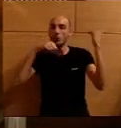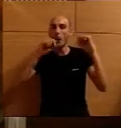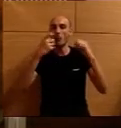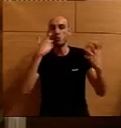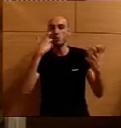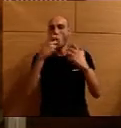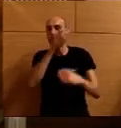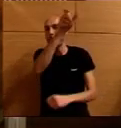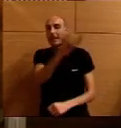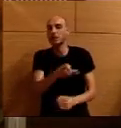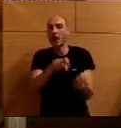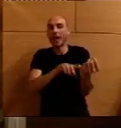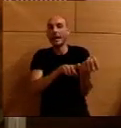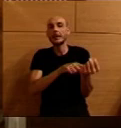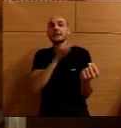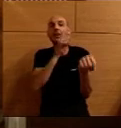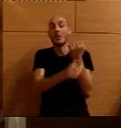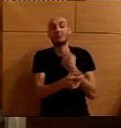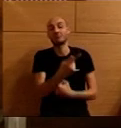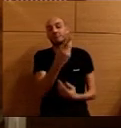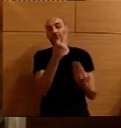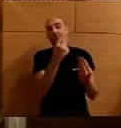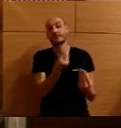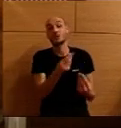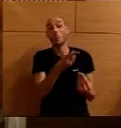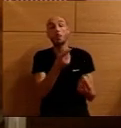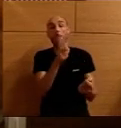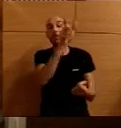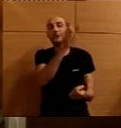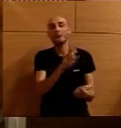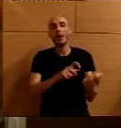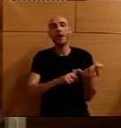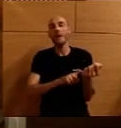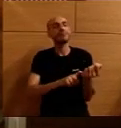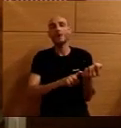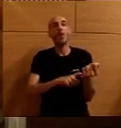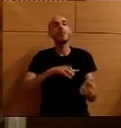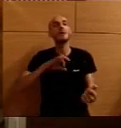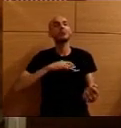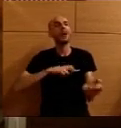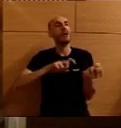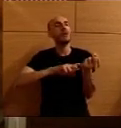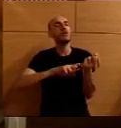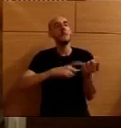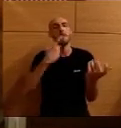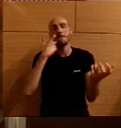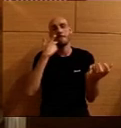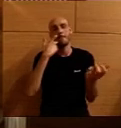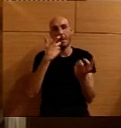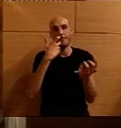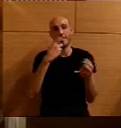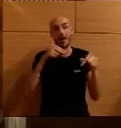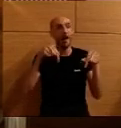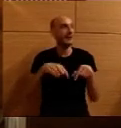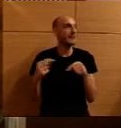persona, no, com a diputat. Perquè estem parlant en termes polítics. D'ací, ací, en un plenari de la